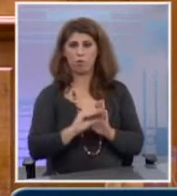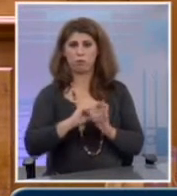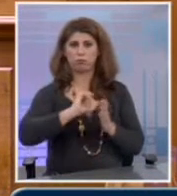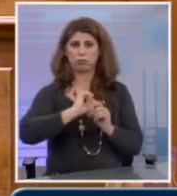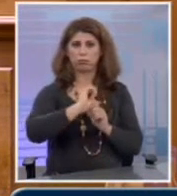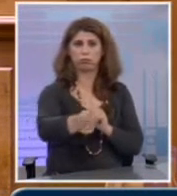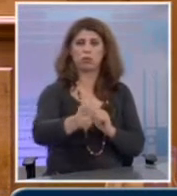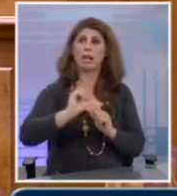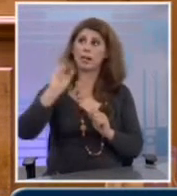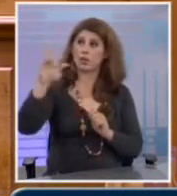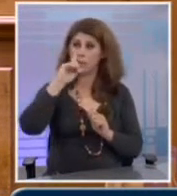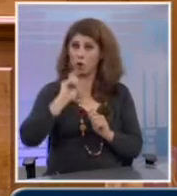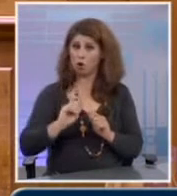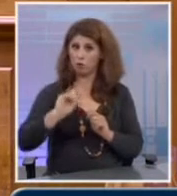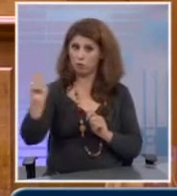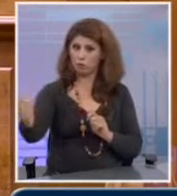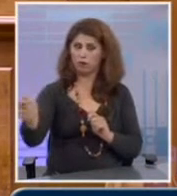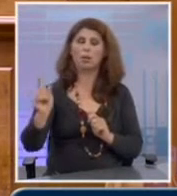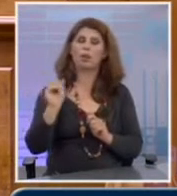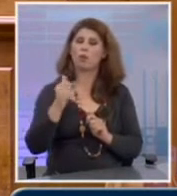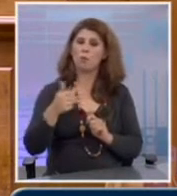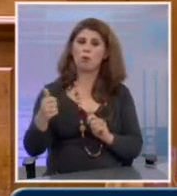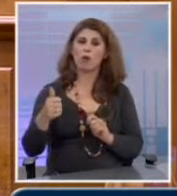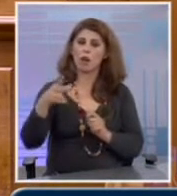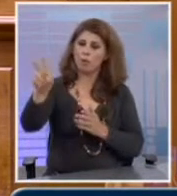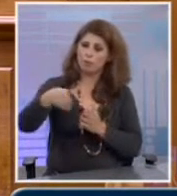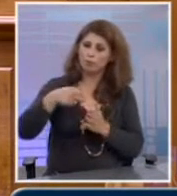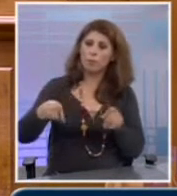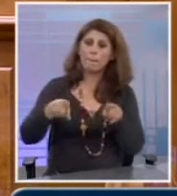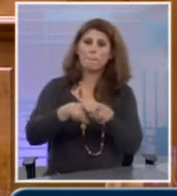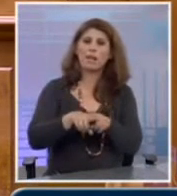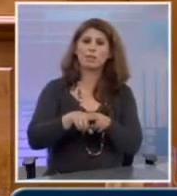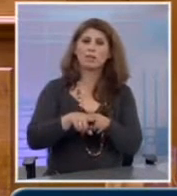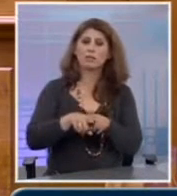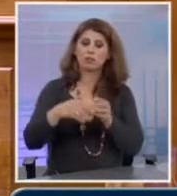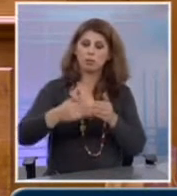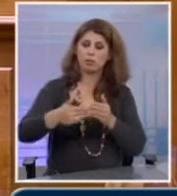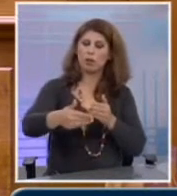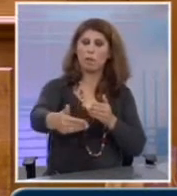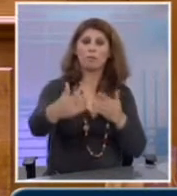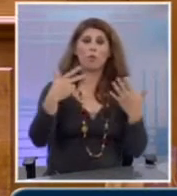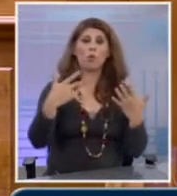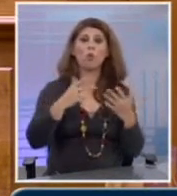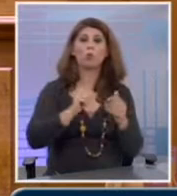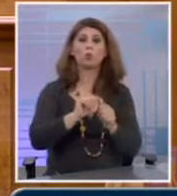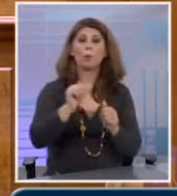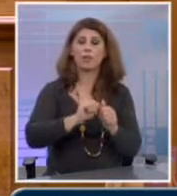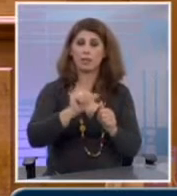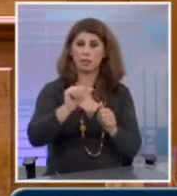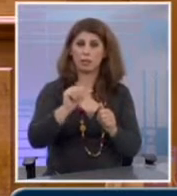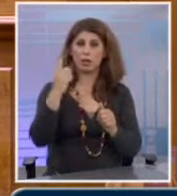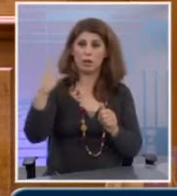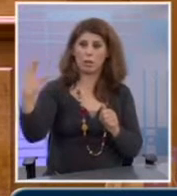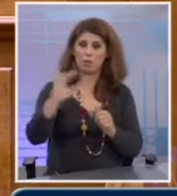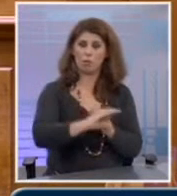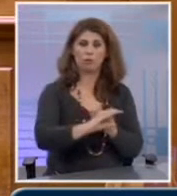των εξωτερικών υποχρεώσεων, αλλά εκταμιεύεται μαζί της και για τους επόμενους 8 μήνες ένα ποσό